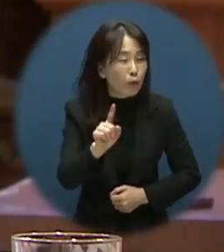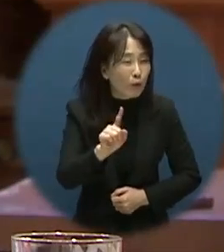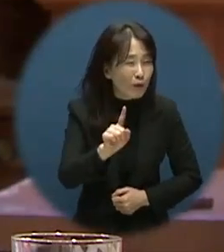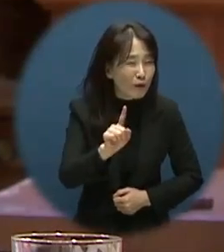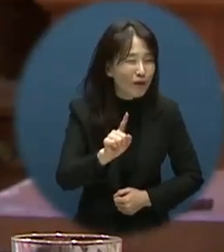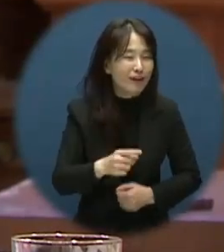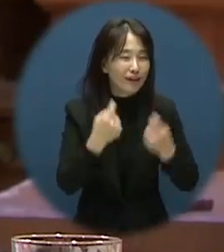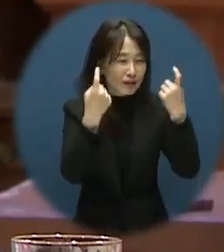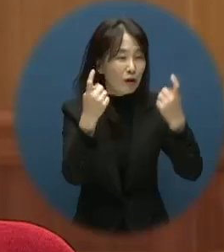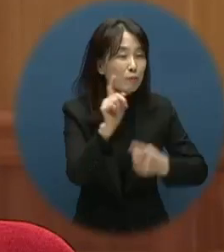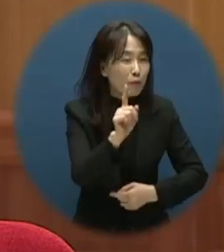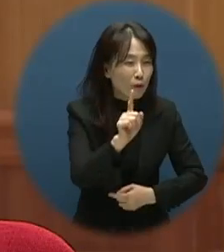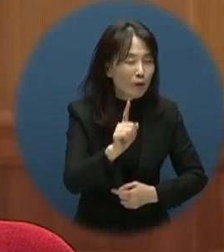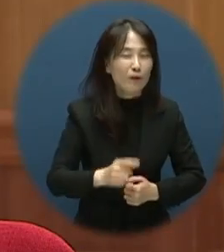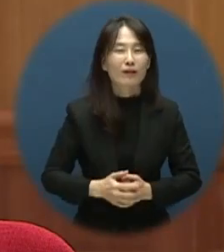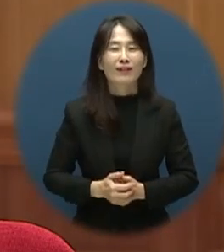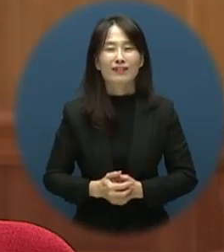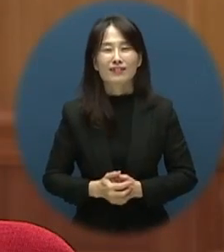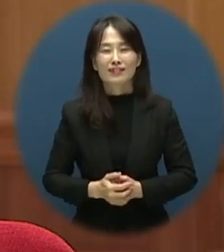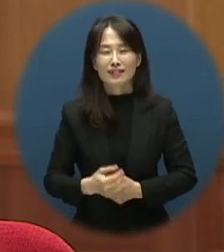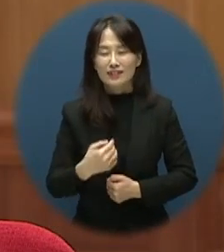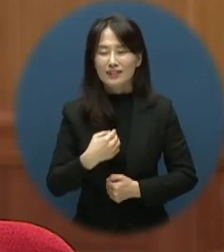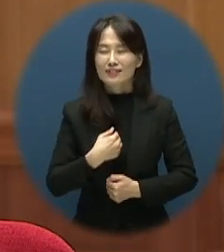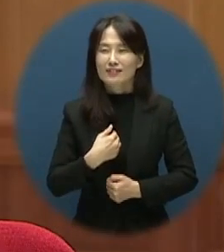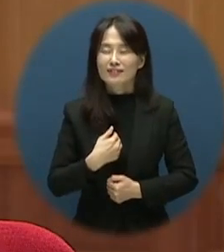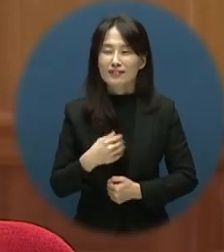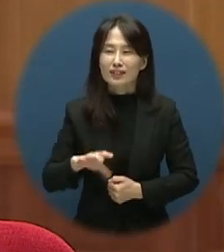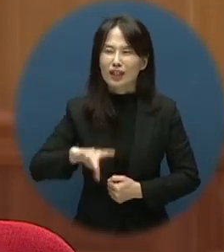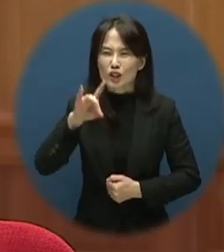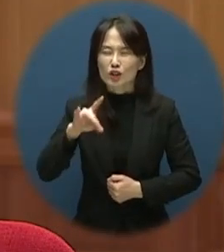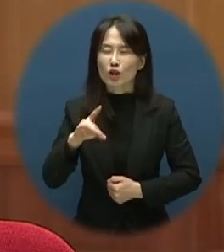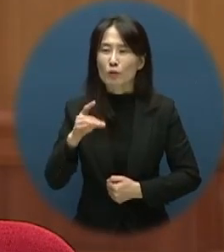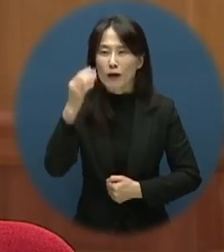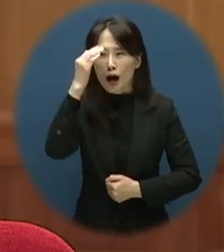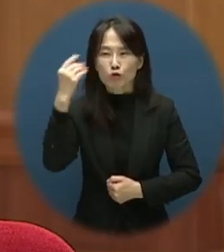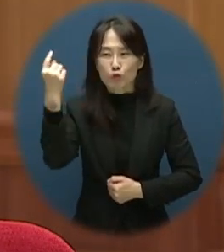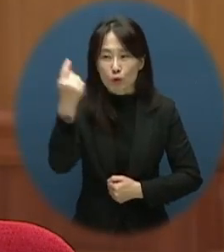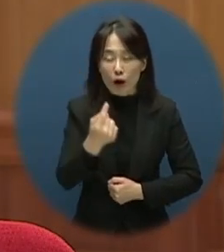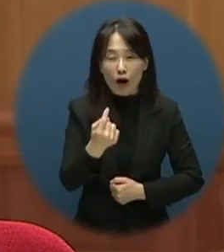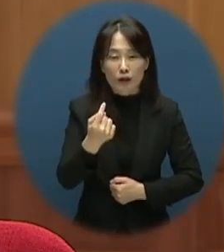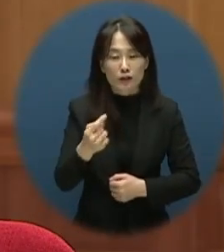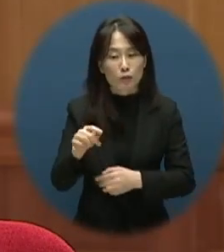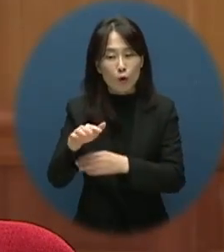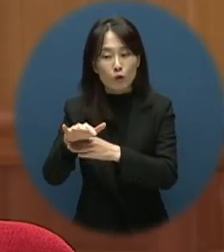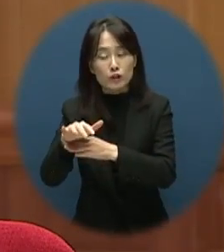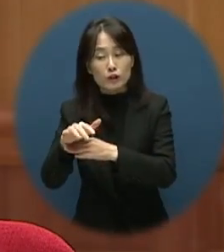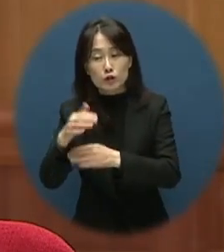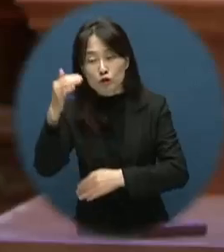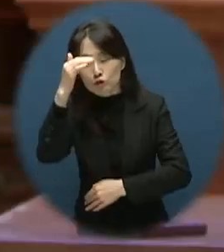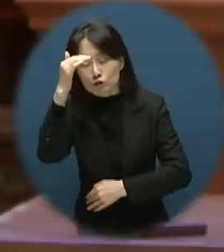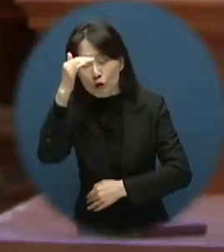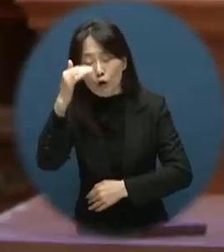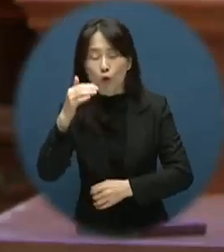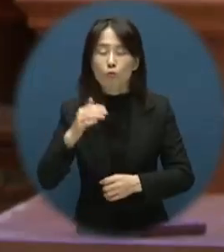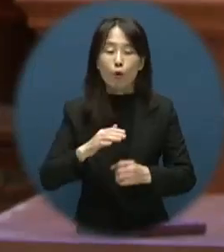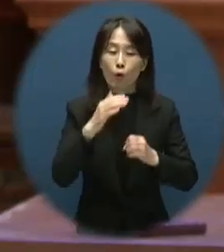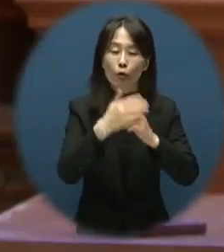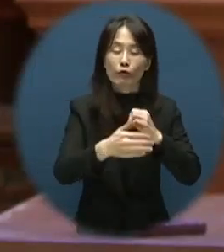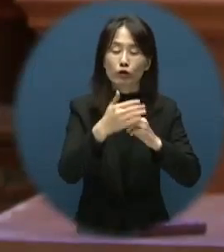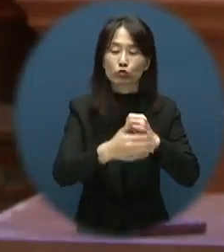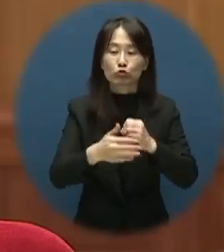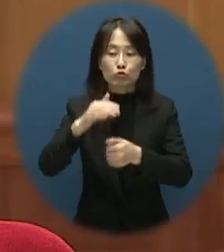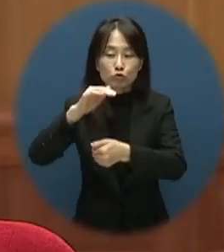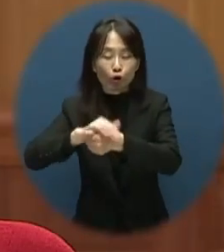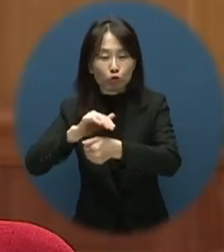했습니까? 여행을? 여행도 뭐 지방 좀 구경했고, 대구, 경주 뭐 이런. 대구,